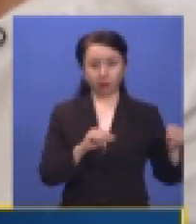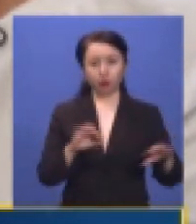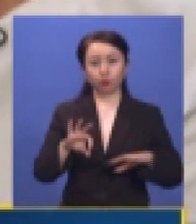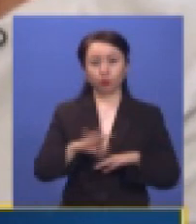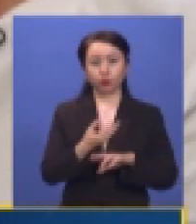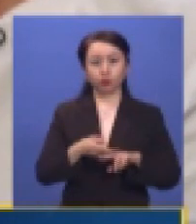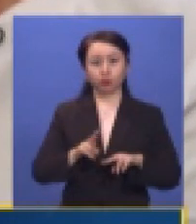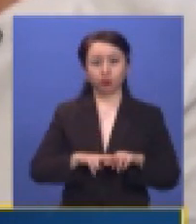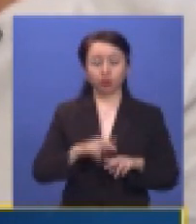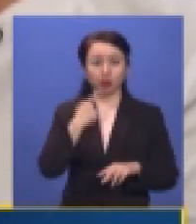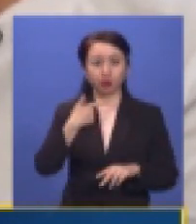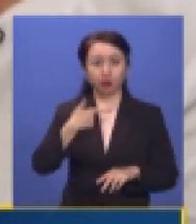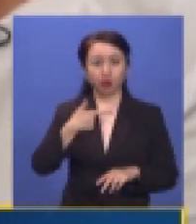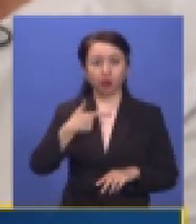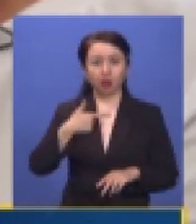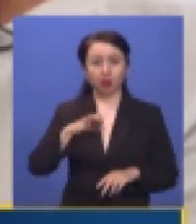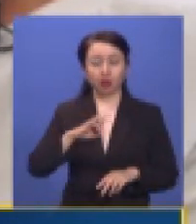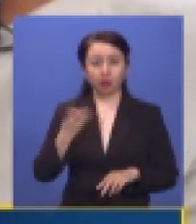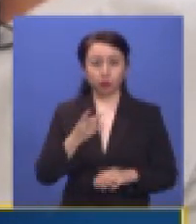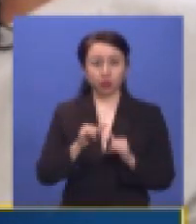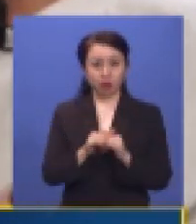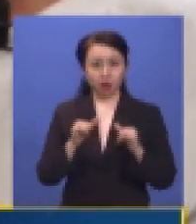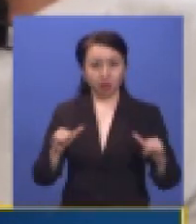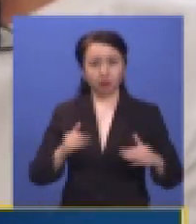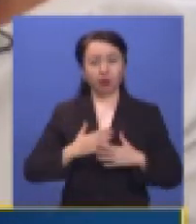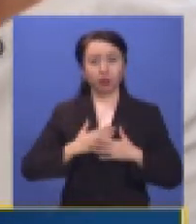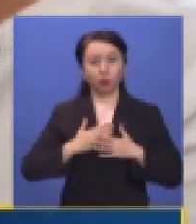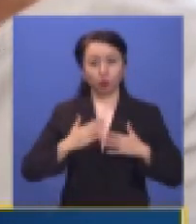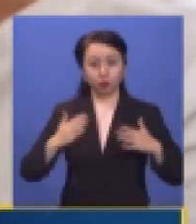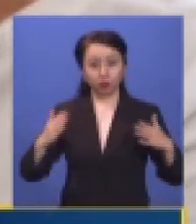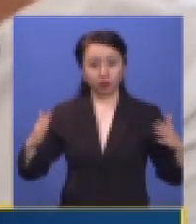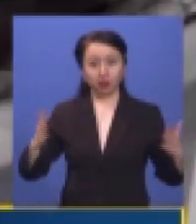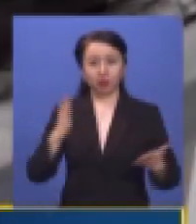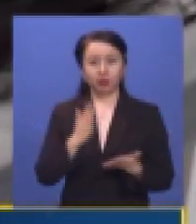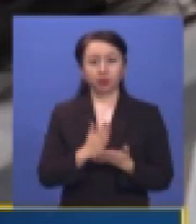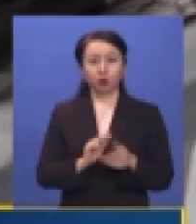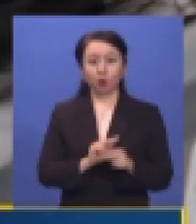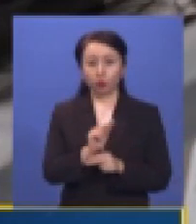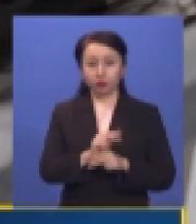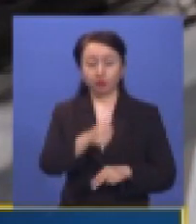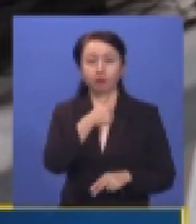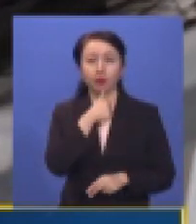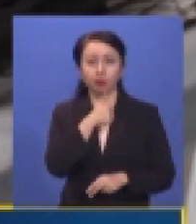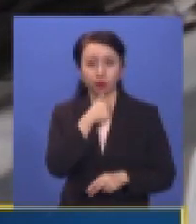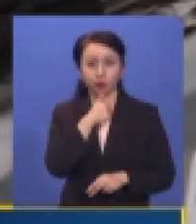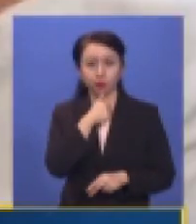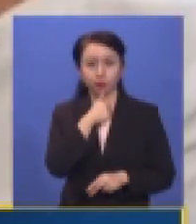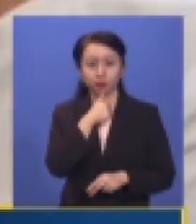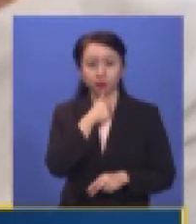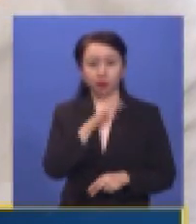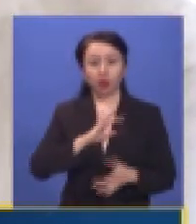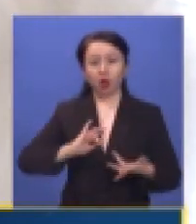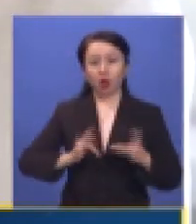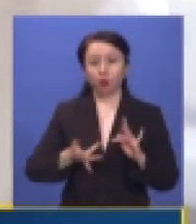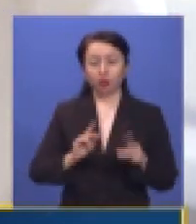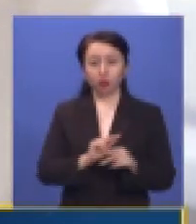потому что он говорит: «Галь, тебе нужно уже развиваться, нужно как-то больше расширяться, и вот есть такой курс, давай попробуем». Были